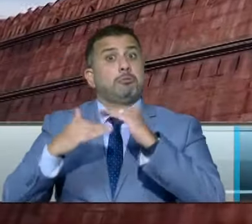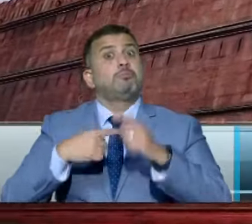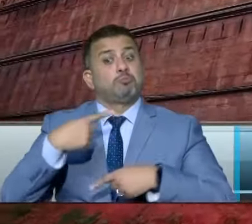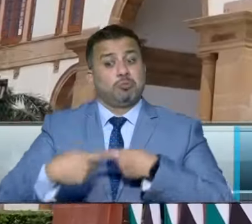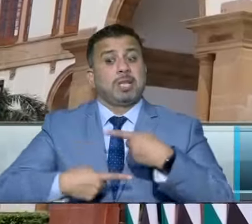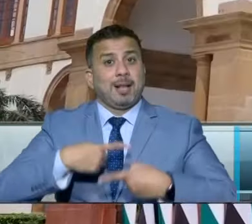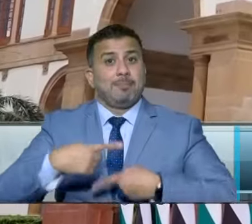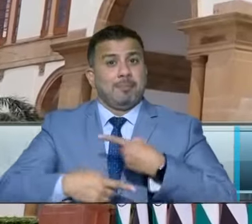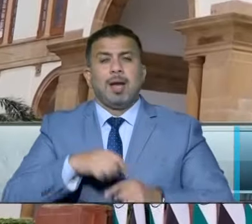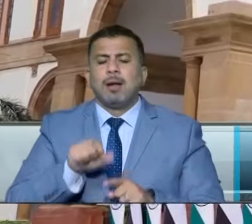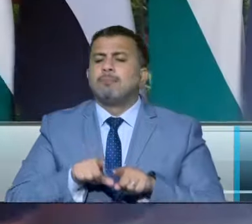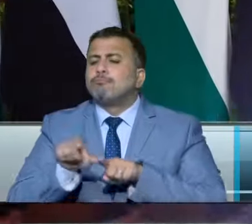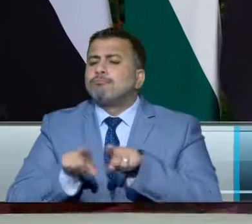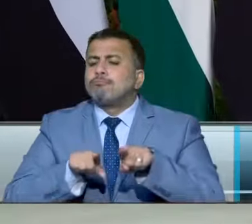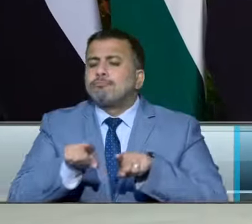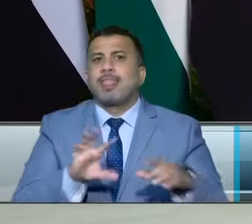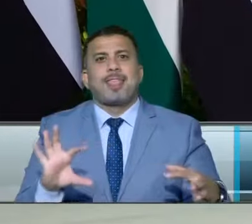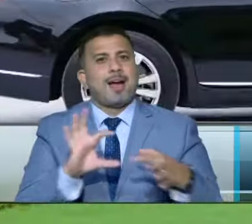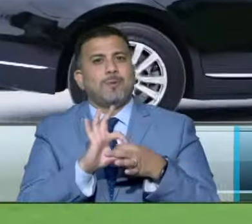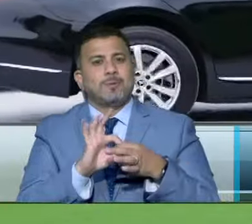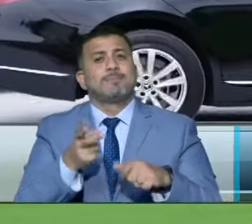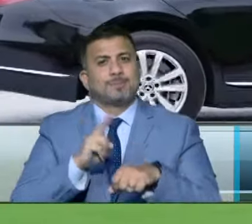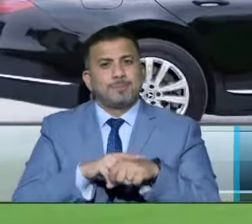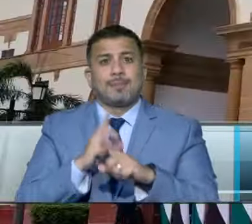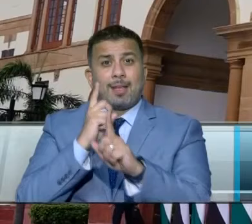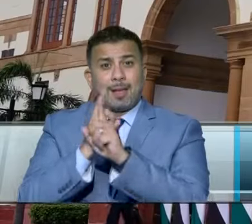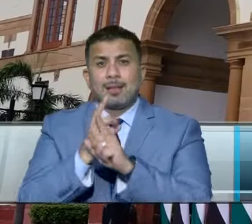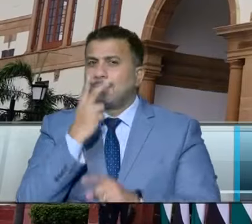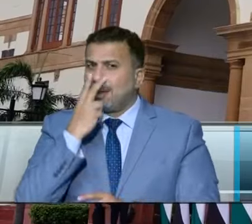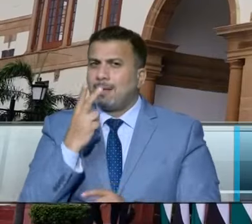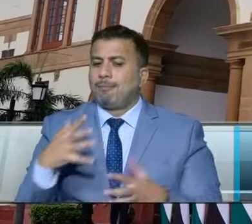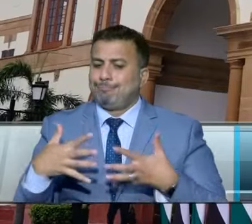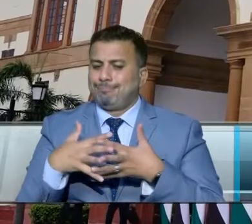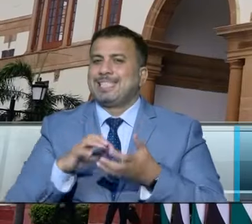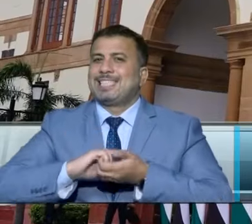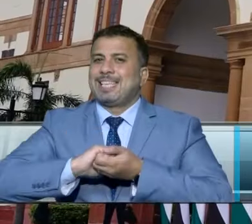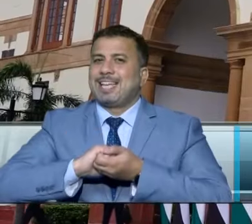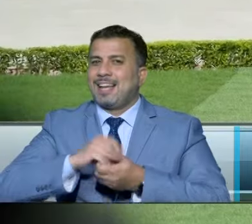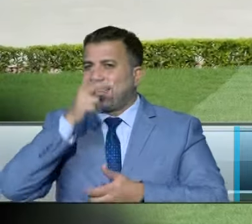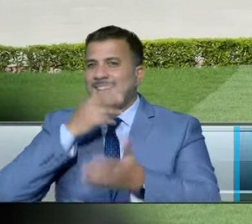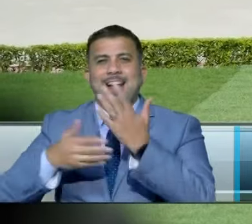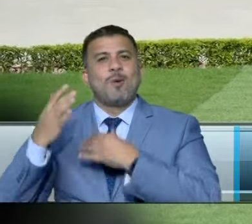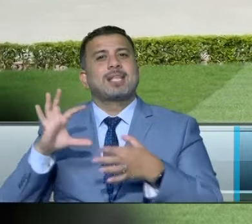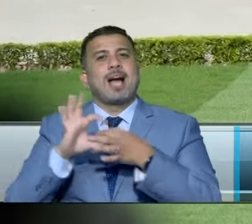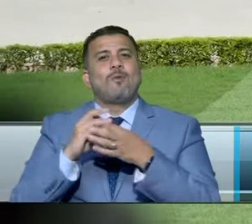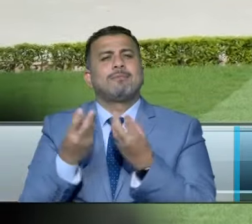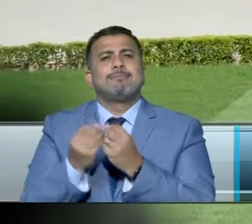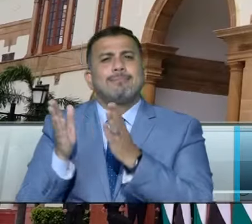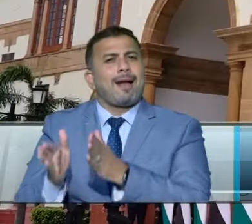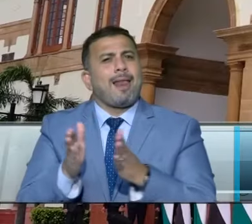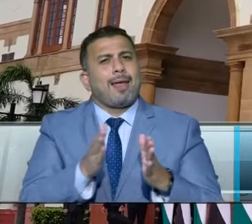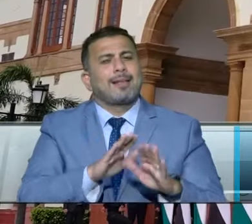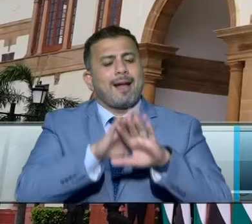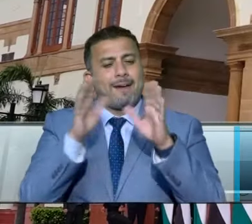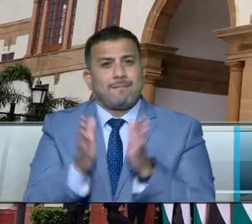مستمر ضمن مختلف مسارات التعاون كما جرى خلال اللقاء استعراض روابط الصداقه التاريخيه والتعاون في